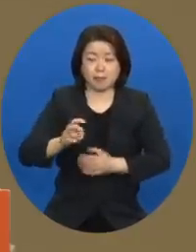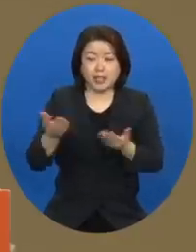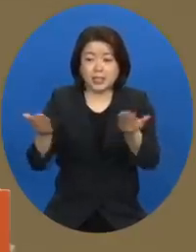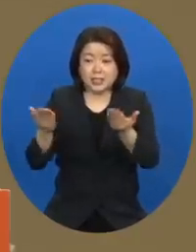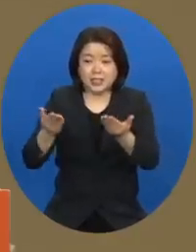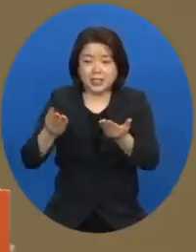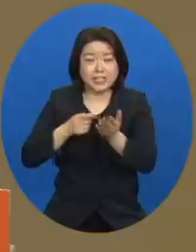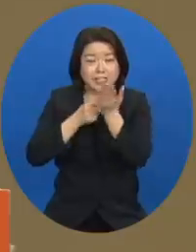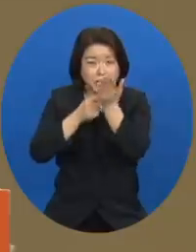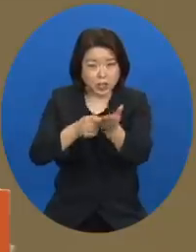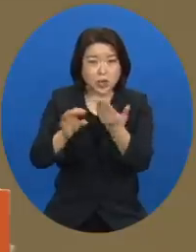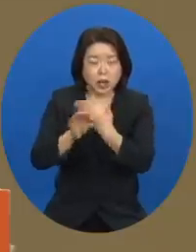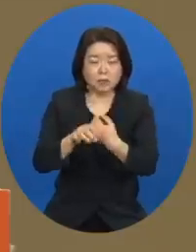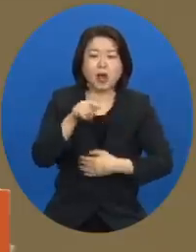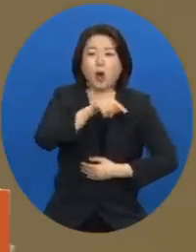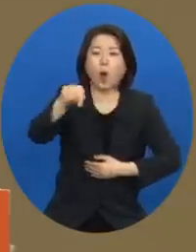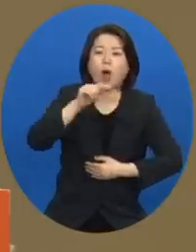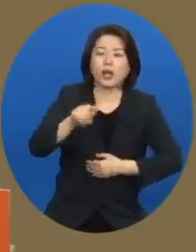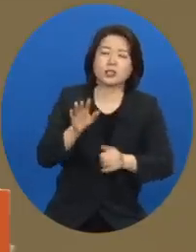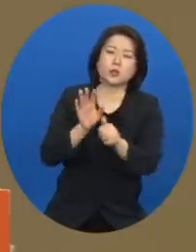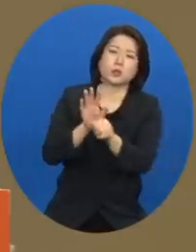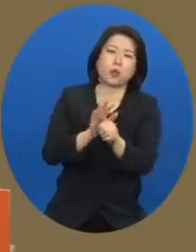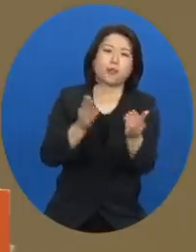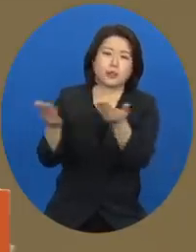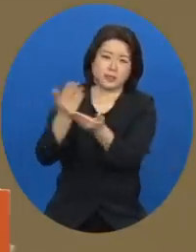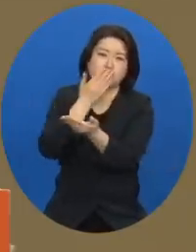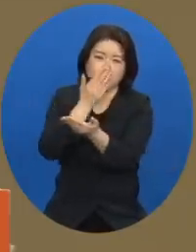신청하시면 거기서 도움을 받으실 수 있습니다.